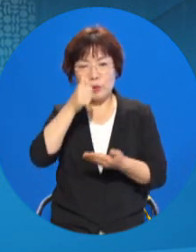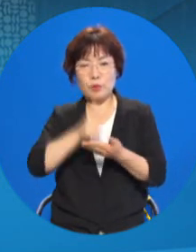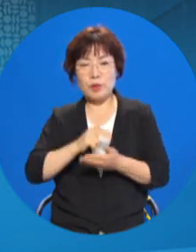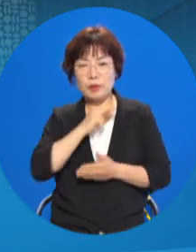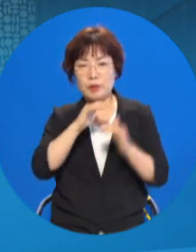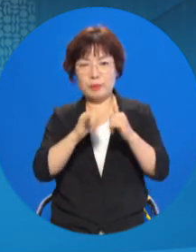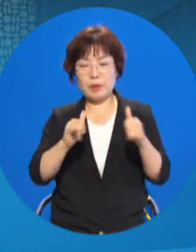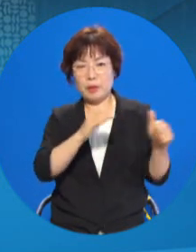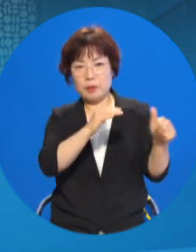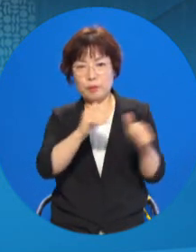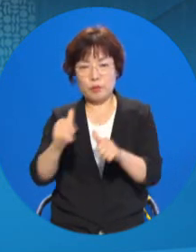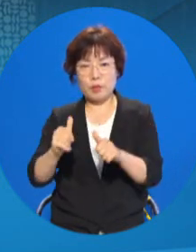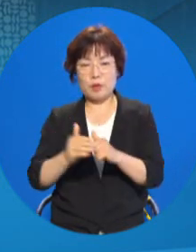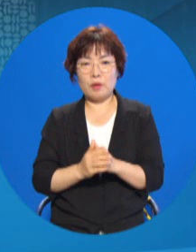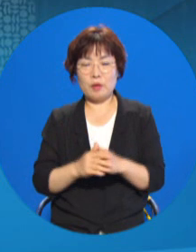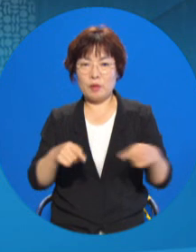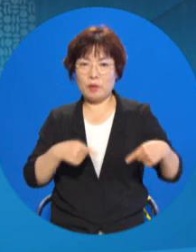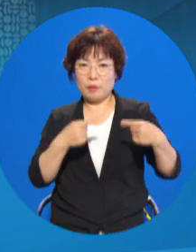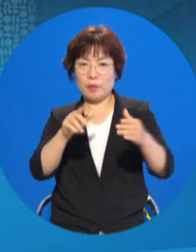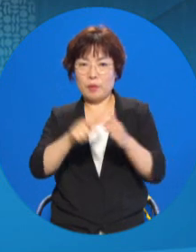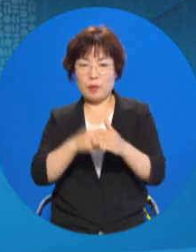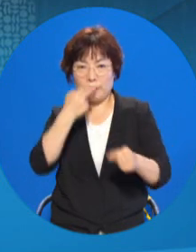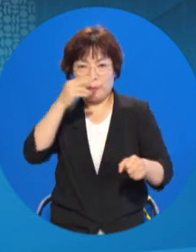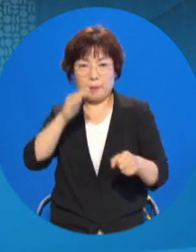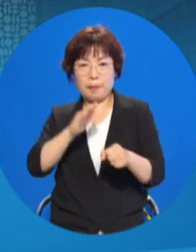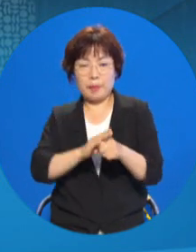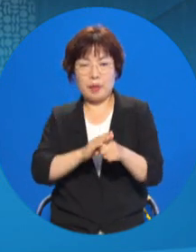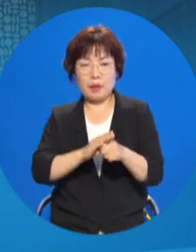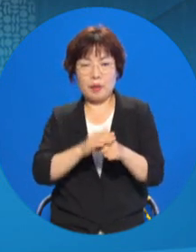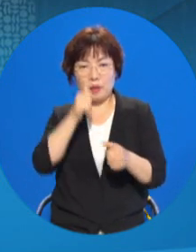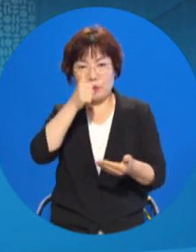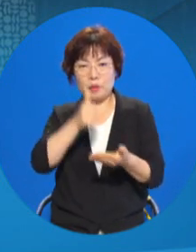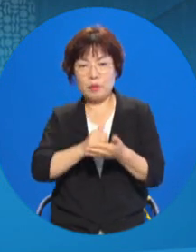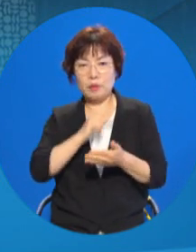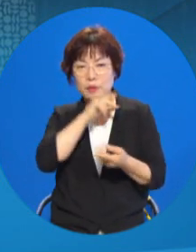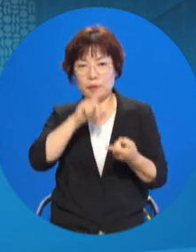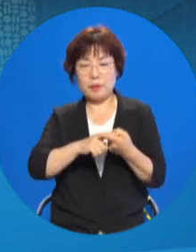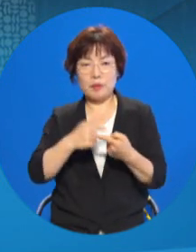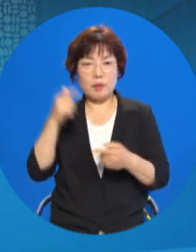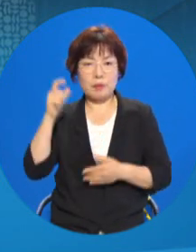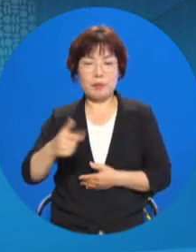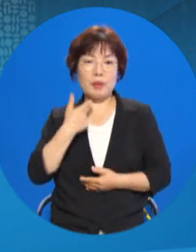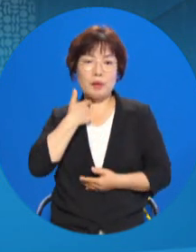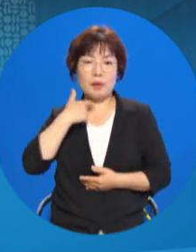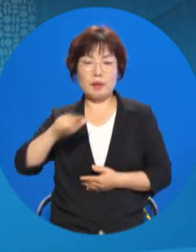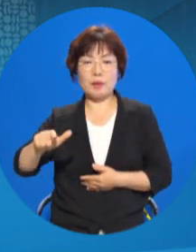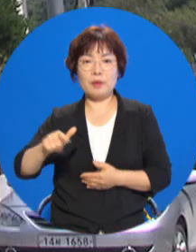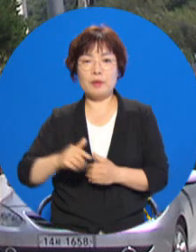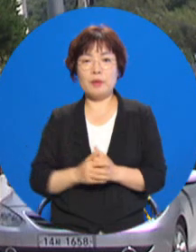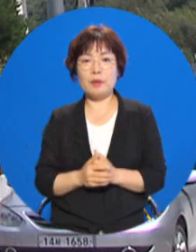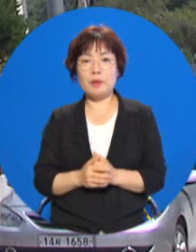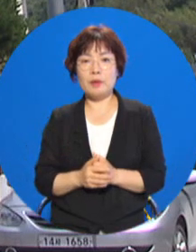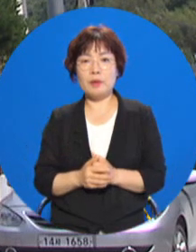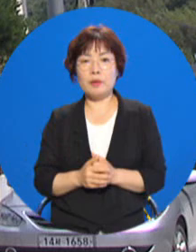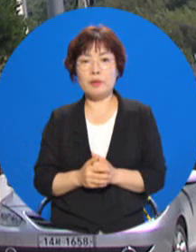군수는 경찰에 출석하면서 억울하다며 혐의를 완강히 부인했습니다. 강서영 기자입니다.